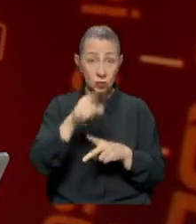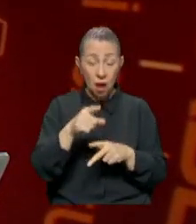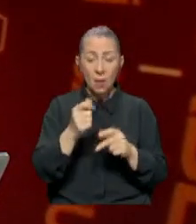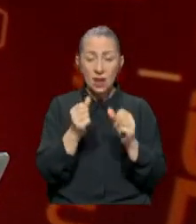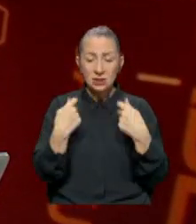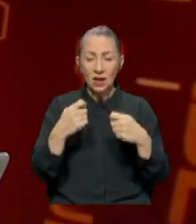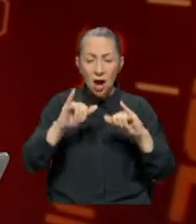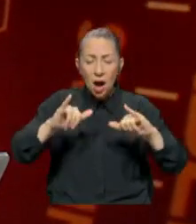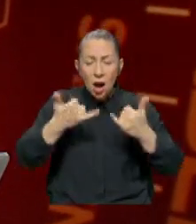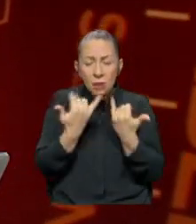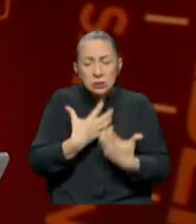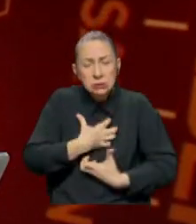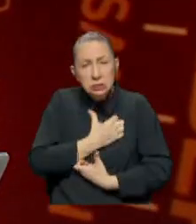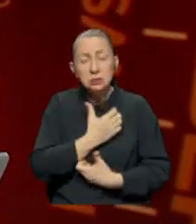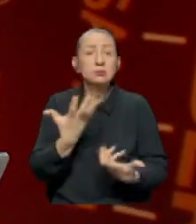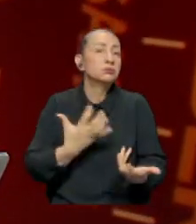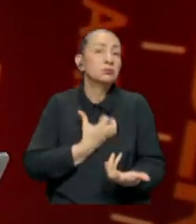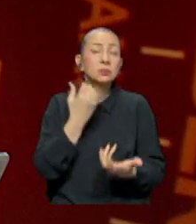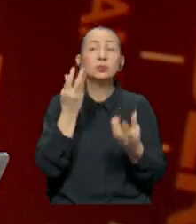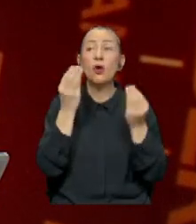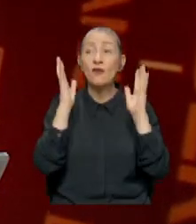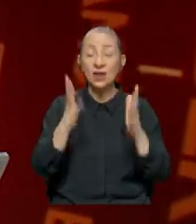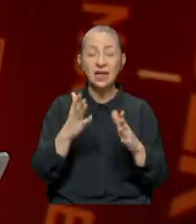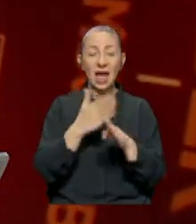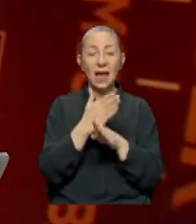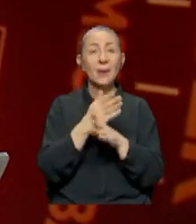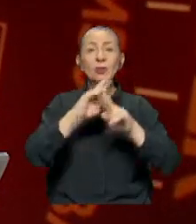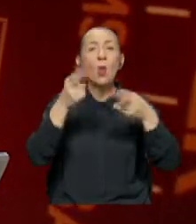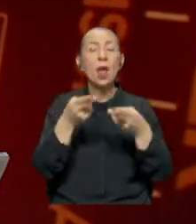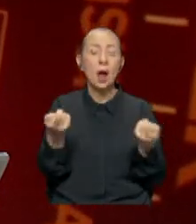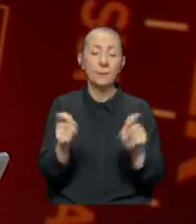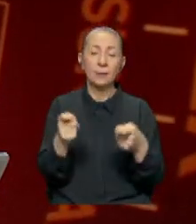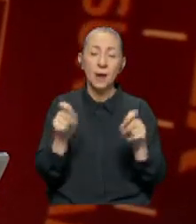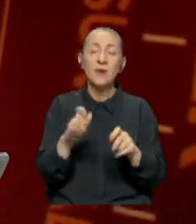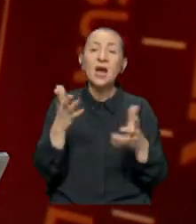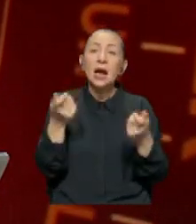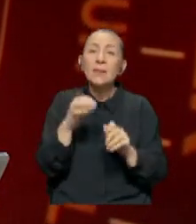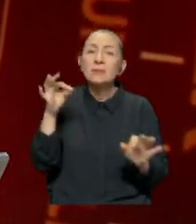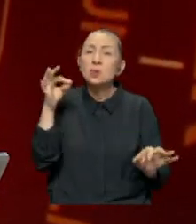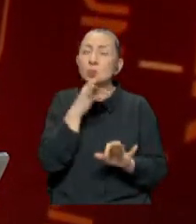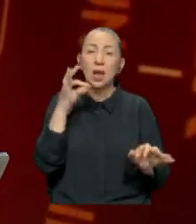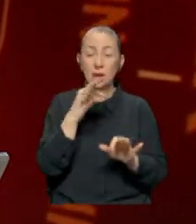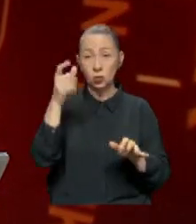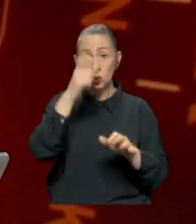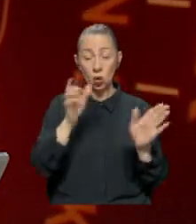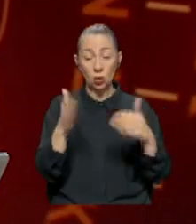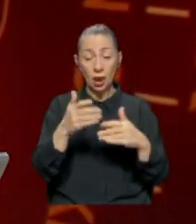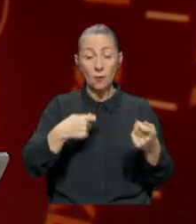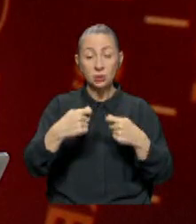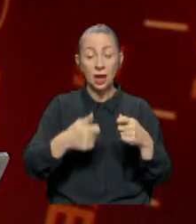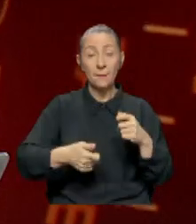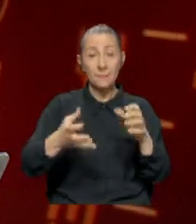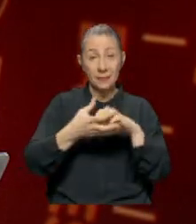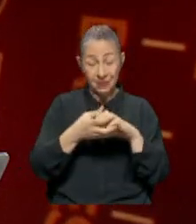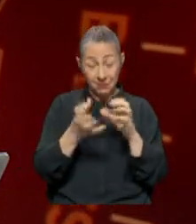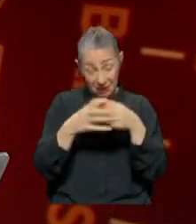artan maliyetler altında eziliyor. Ne yazık ki birçoğu ekmek teknesini kapatıyor ya da kapatmak üzere. Türkiye Odalar ve Borsalar